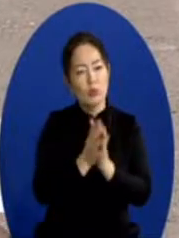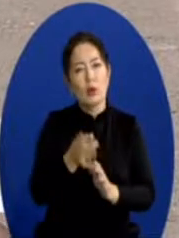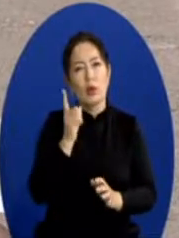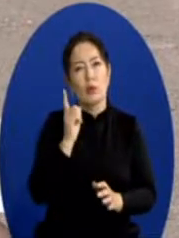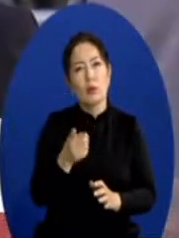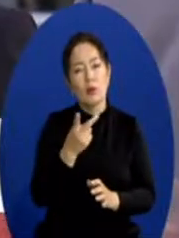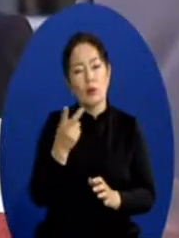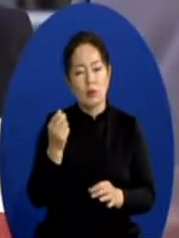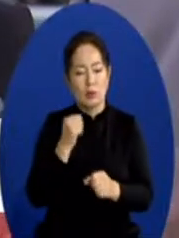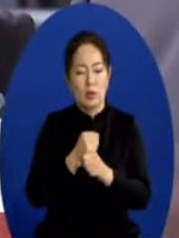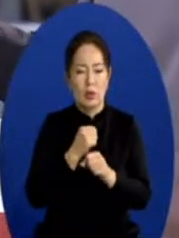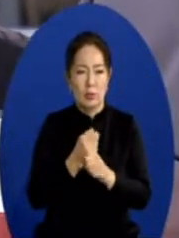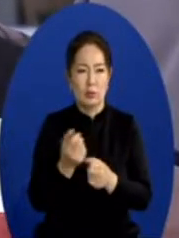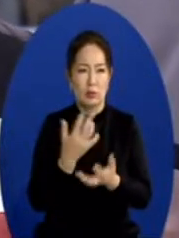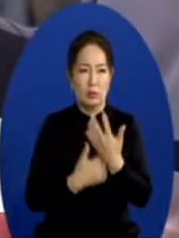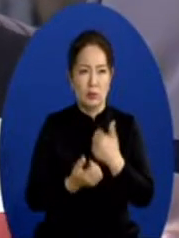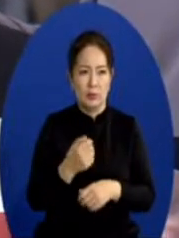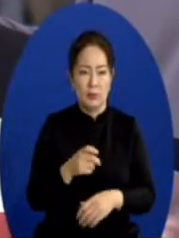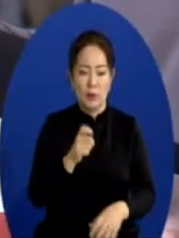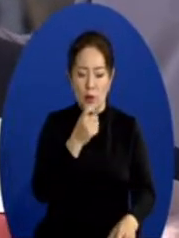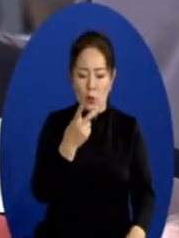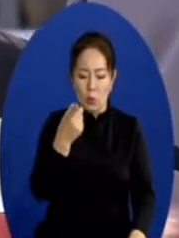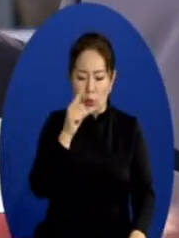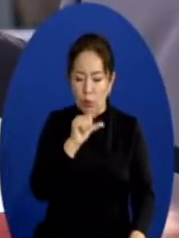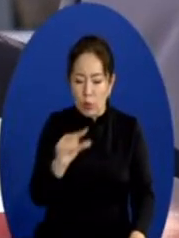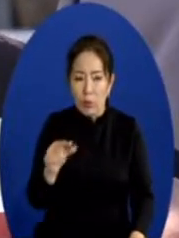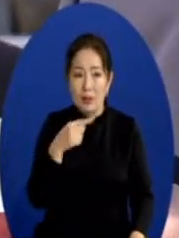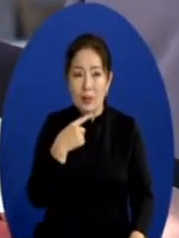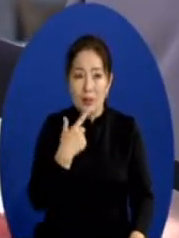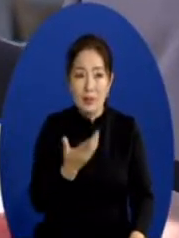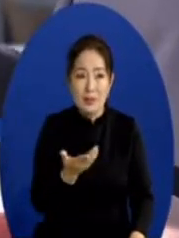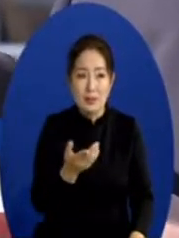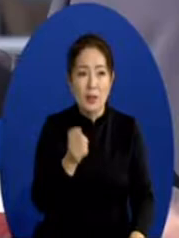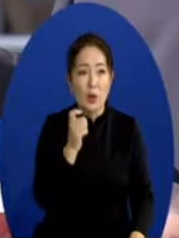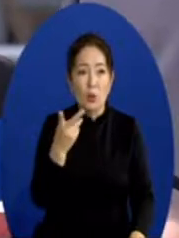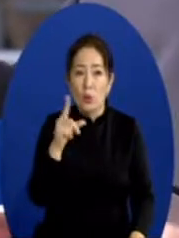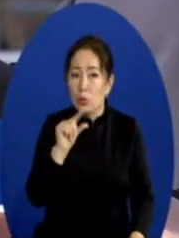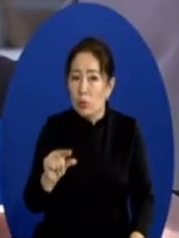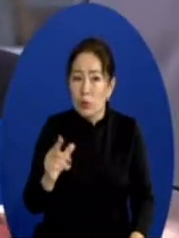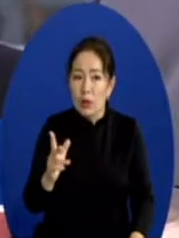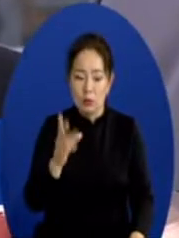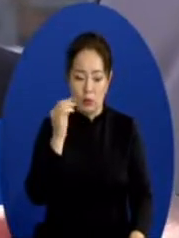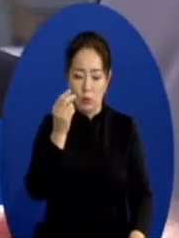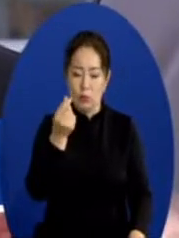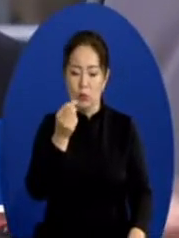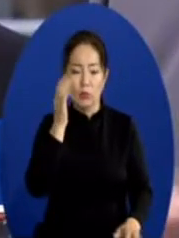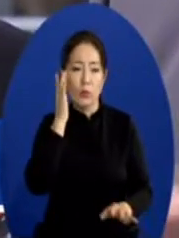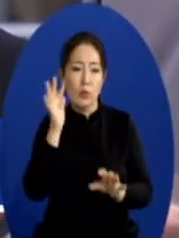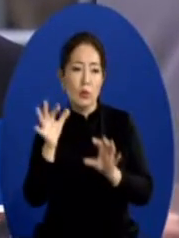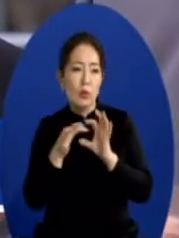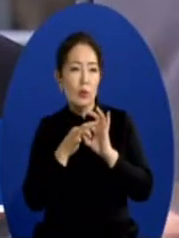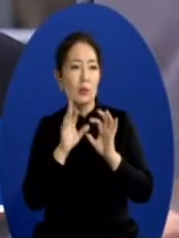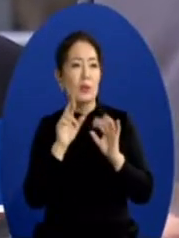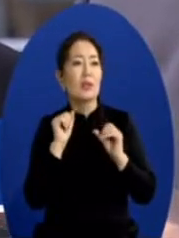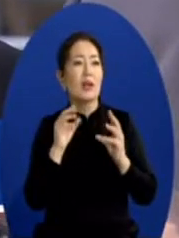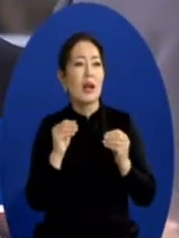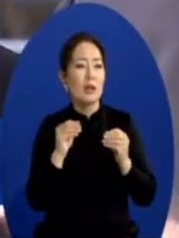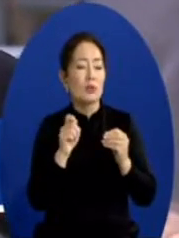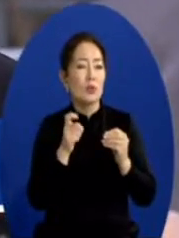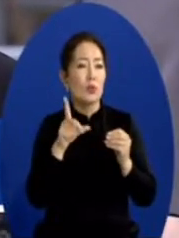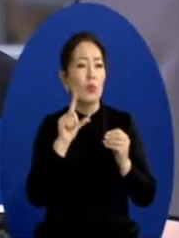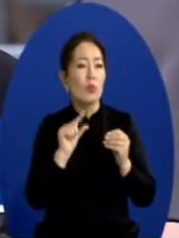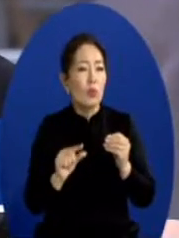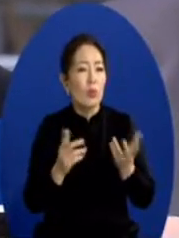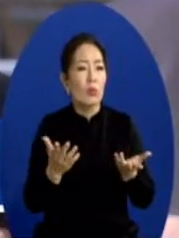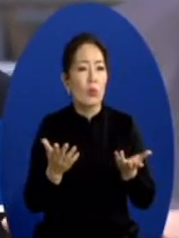орчим байнгын ажлын байр бий бол. Энэ хүүг буулгах гэж яриад байгаа тийм. Энэ нь өөрөө одоо бас мөнгөний одоо бодлоготойгоо яаж үйлдүүлээд бид хүүг